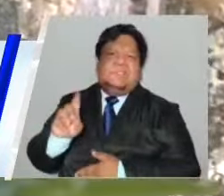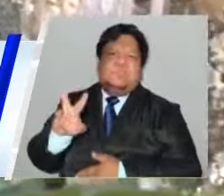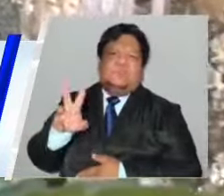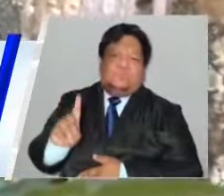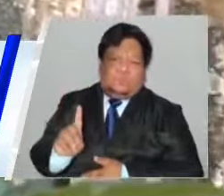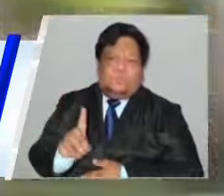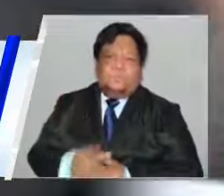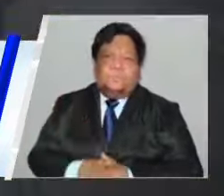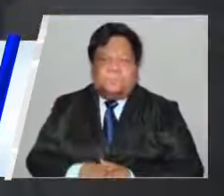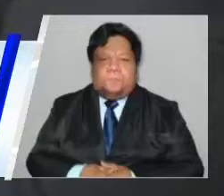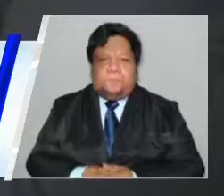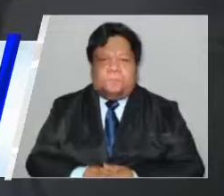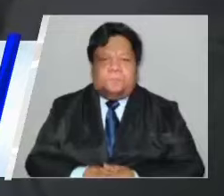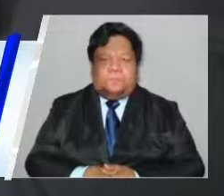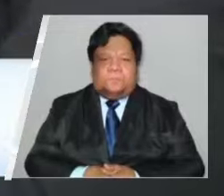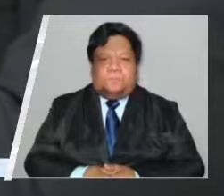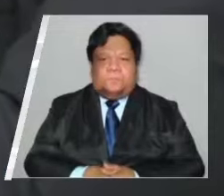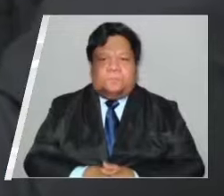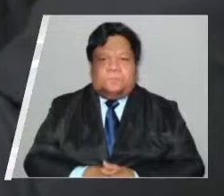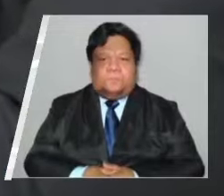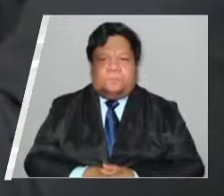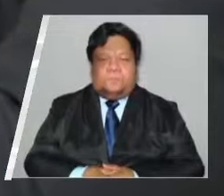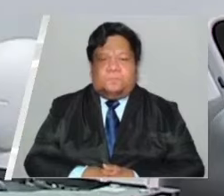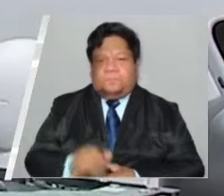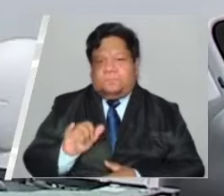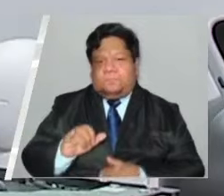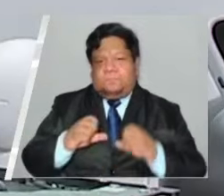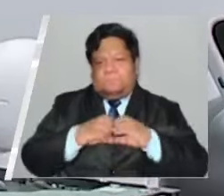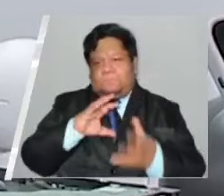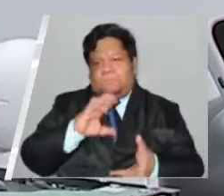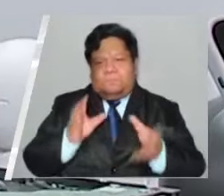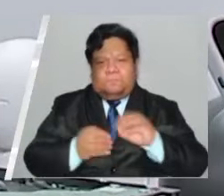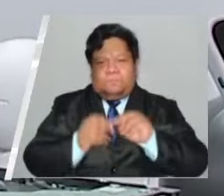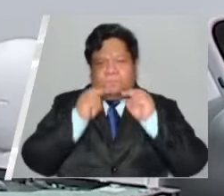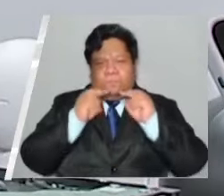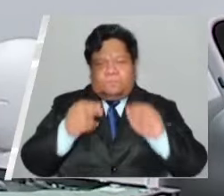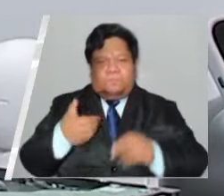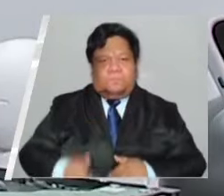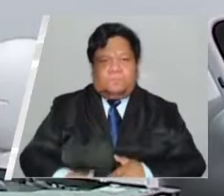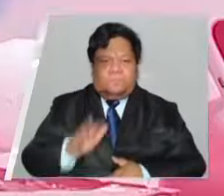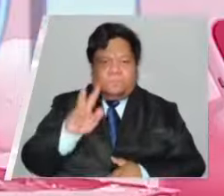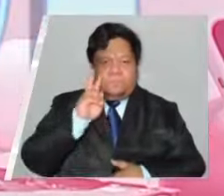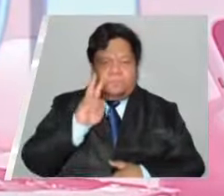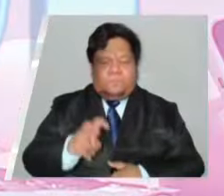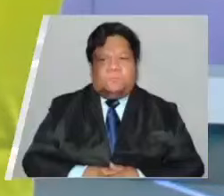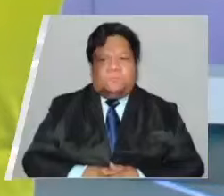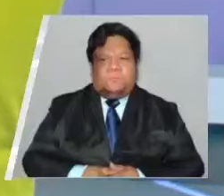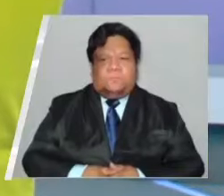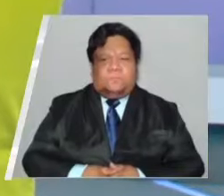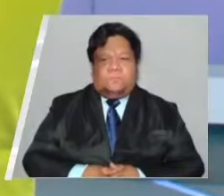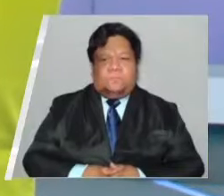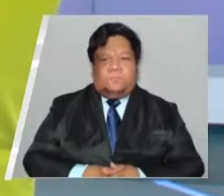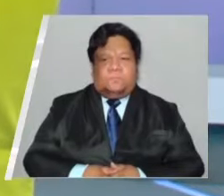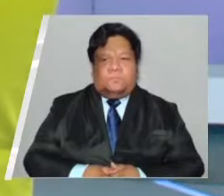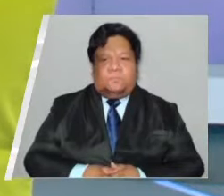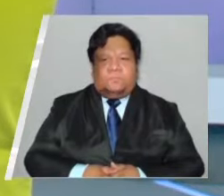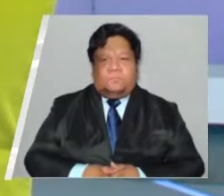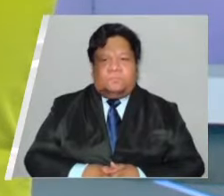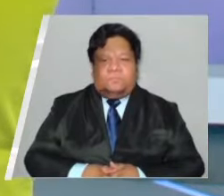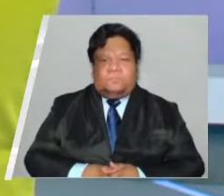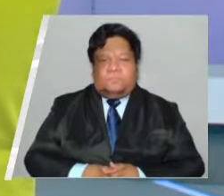kamay ng suspect. Para sa GMA Integrated News, John Consulta ang inyong saksi. Mga